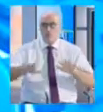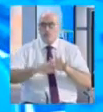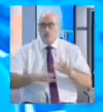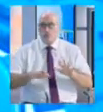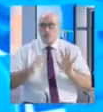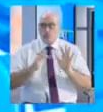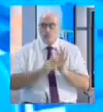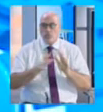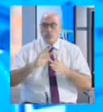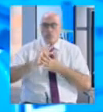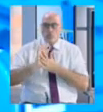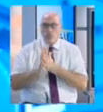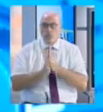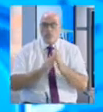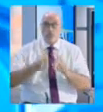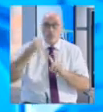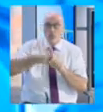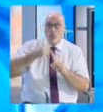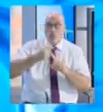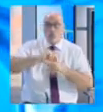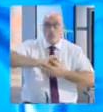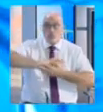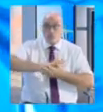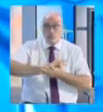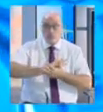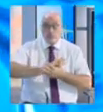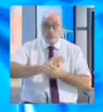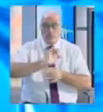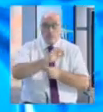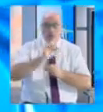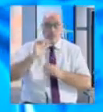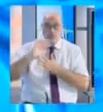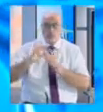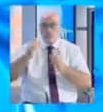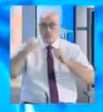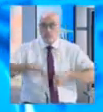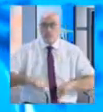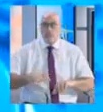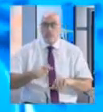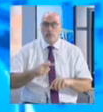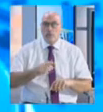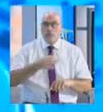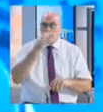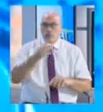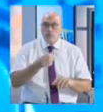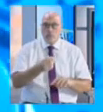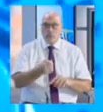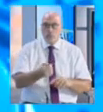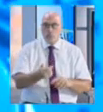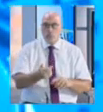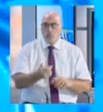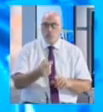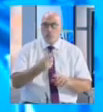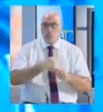مستها الحرائق والجهود المبذولة لإخمادها. الوزير الأول أعلن عن الشروع في تعويض المتضررين بداية